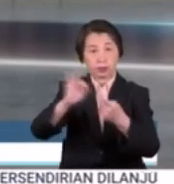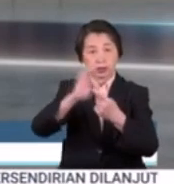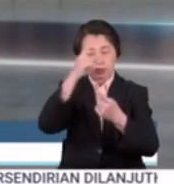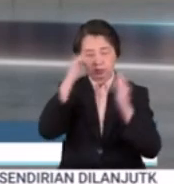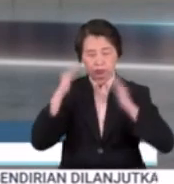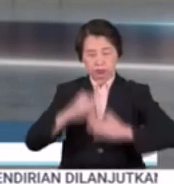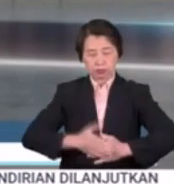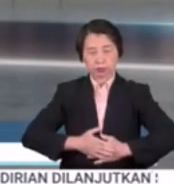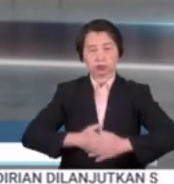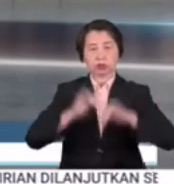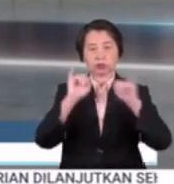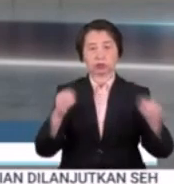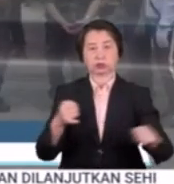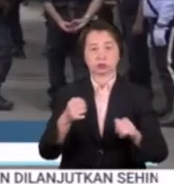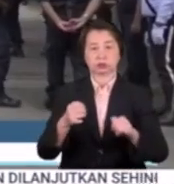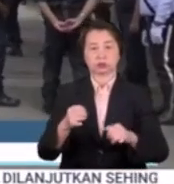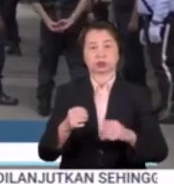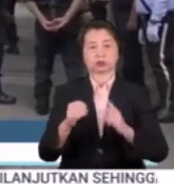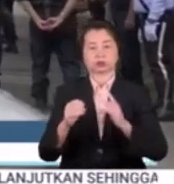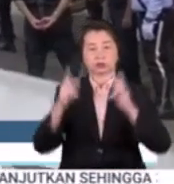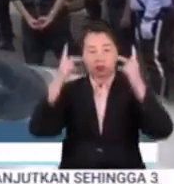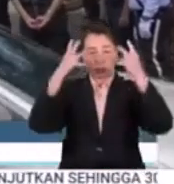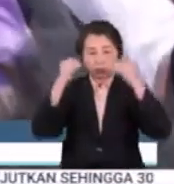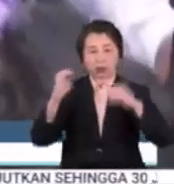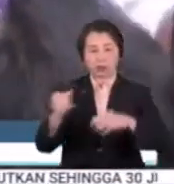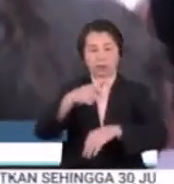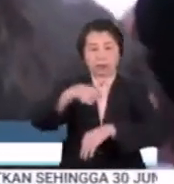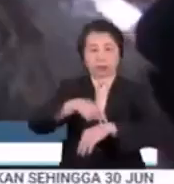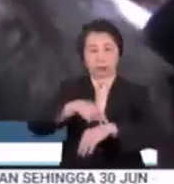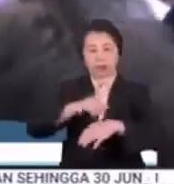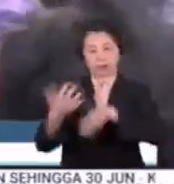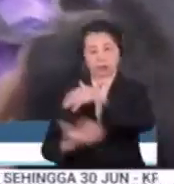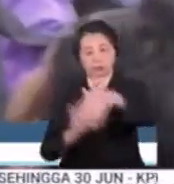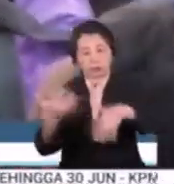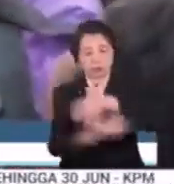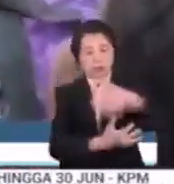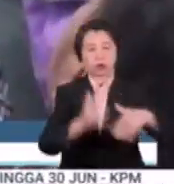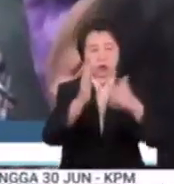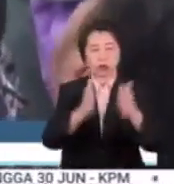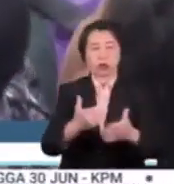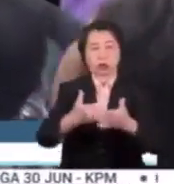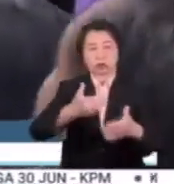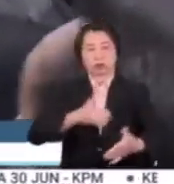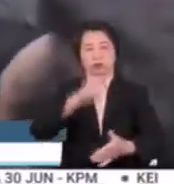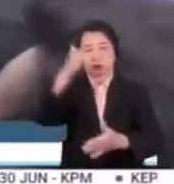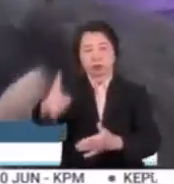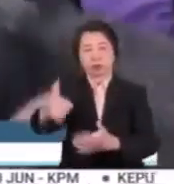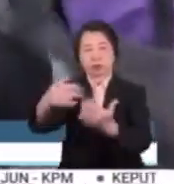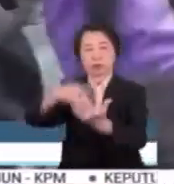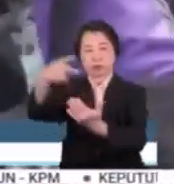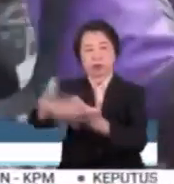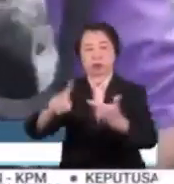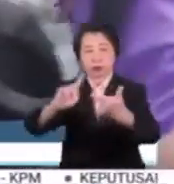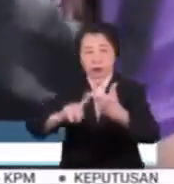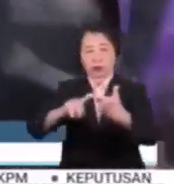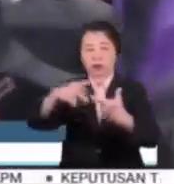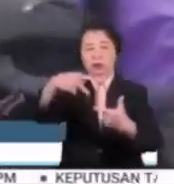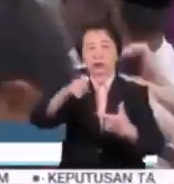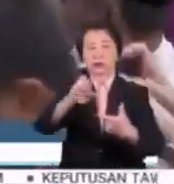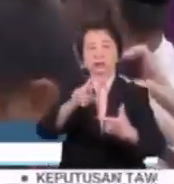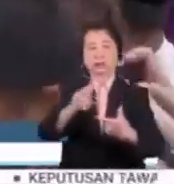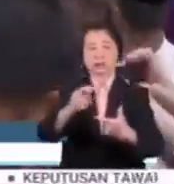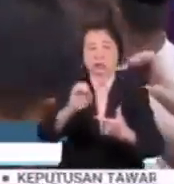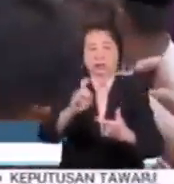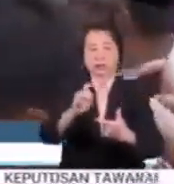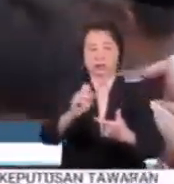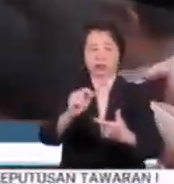solat Jumaat. Selepas solat Jumaat, Perdana Menteri meluangkan masa beramah mesra dengan jemaah sebelum ke program seterusnya di Permatang Pauh.